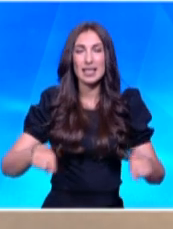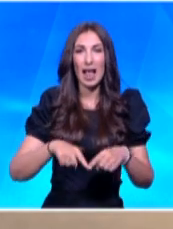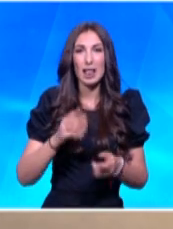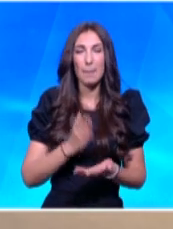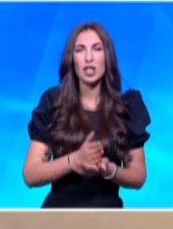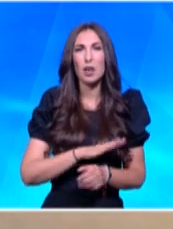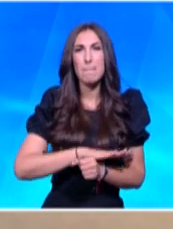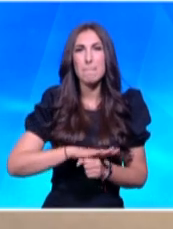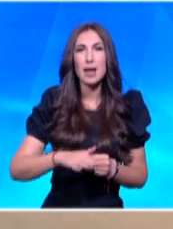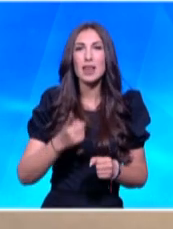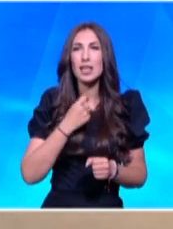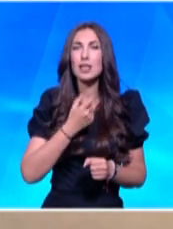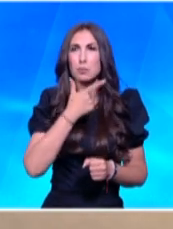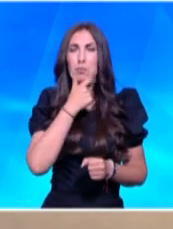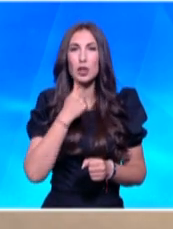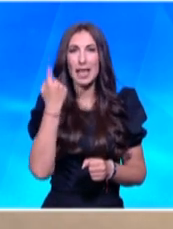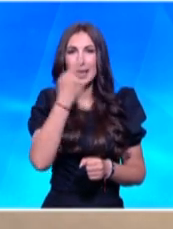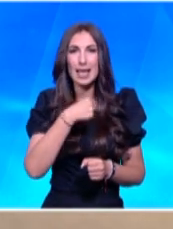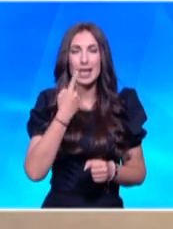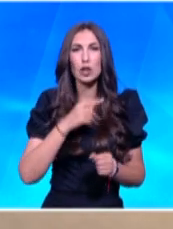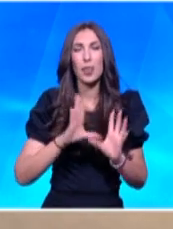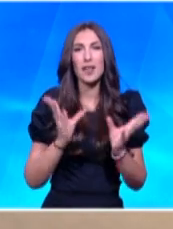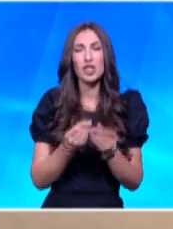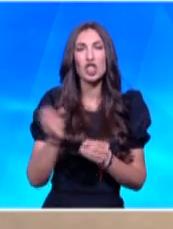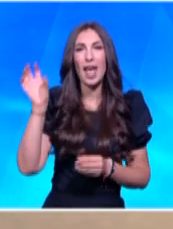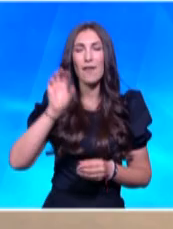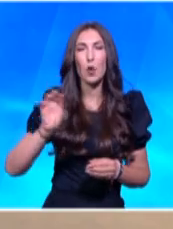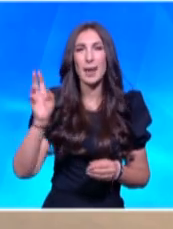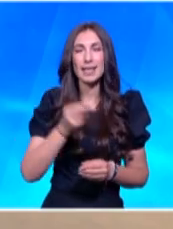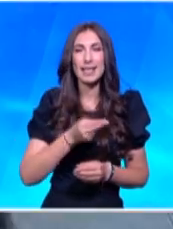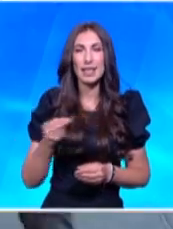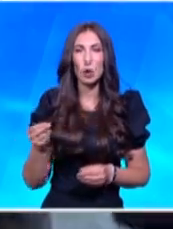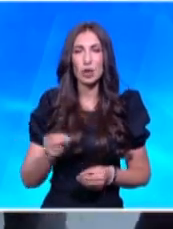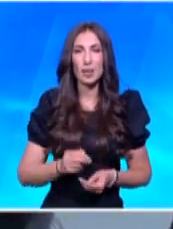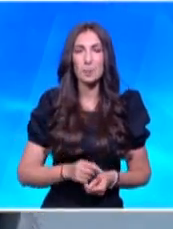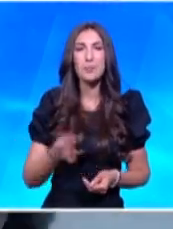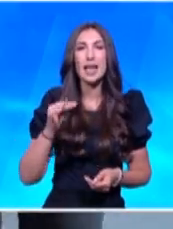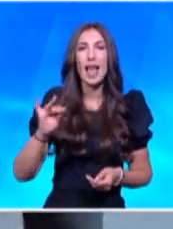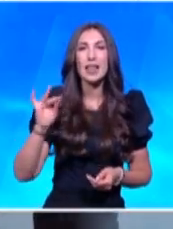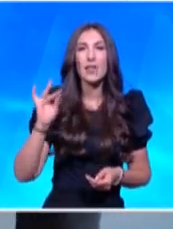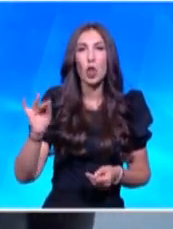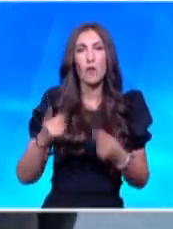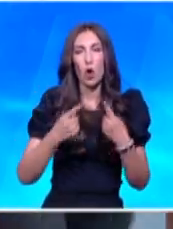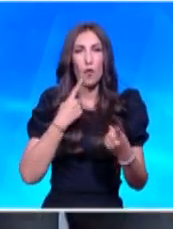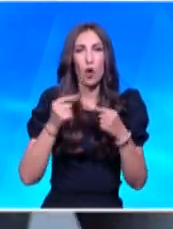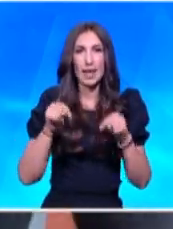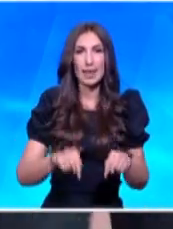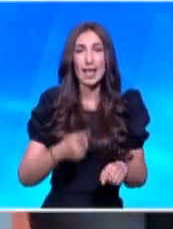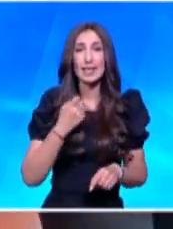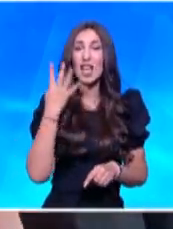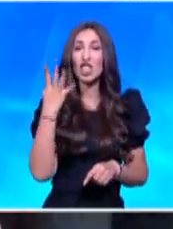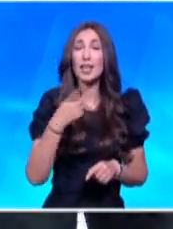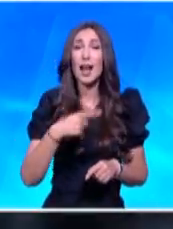пълна с познати лица от всички европейски институции. Илияна Иванова говори днес на